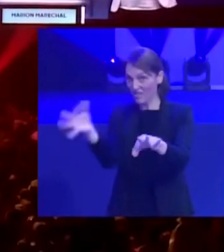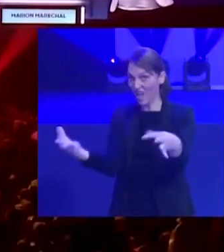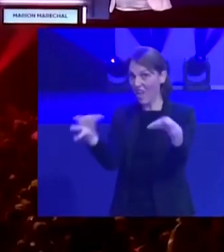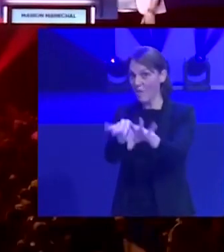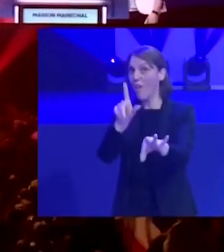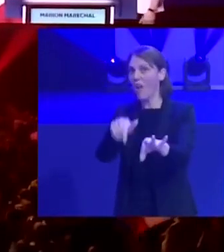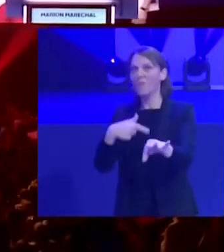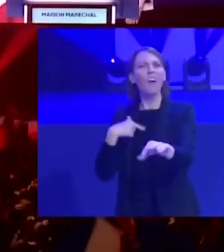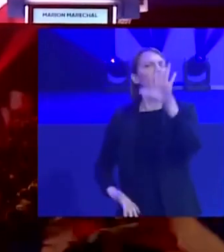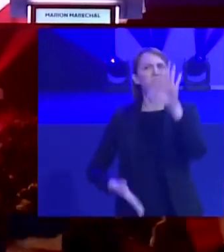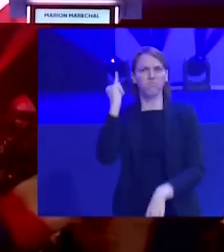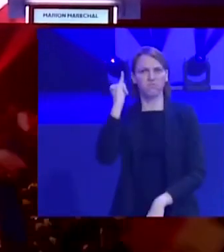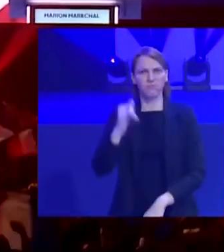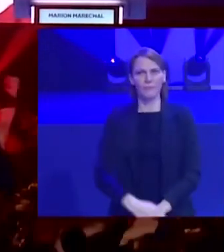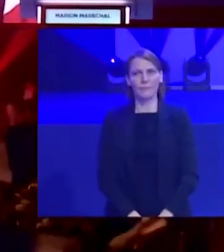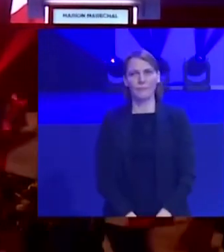je suis là.